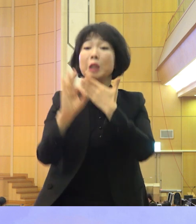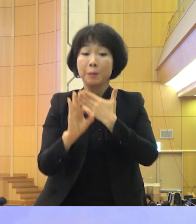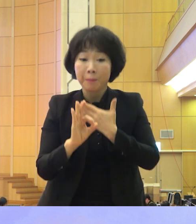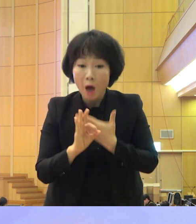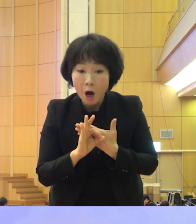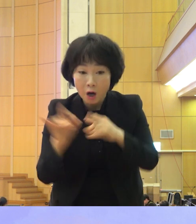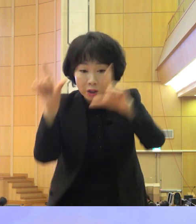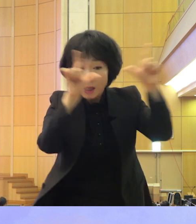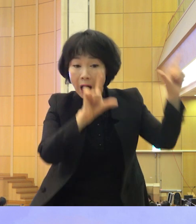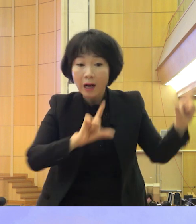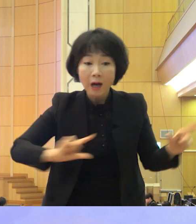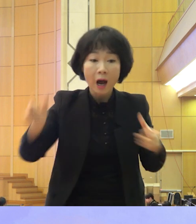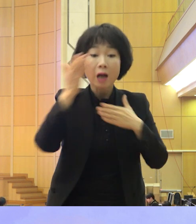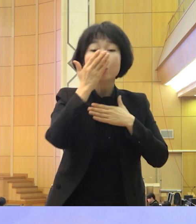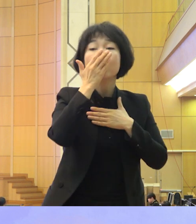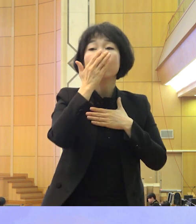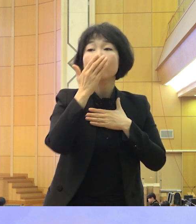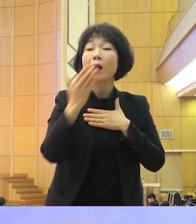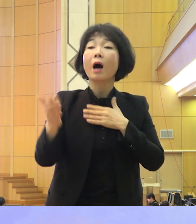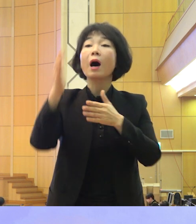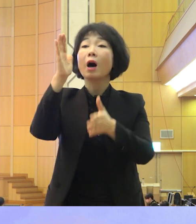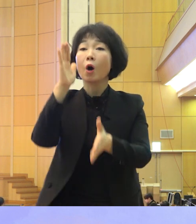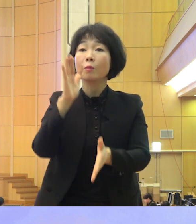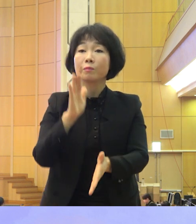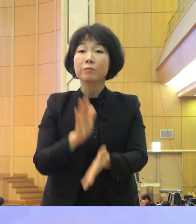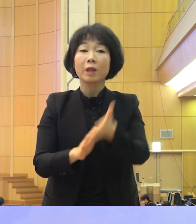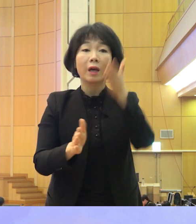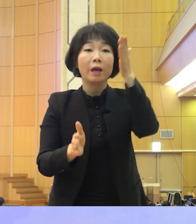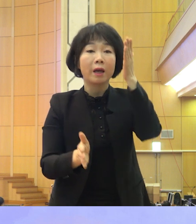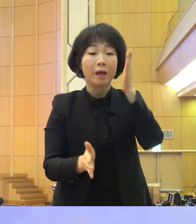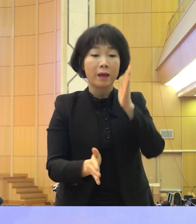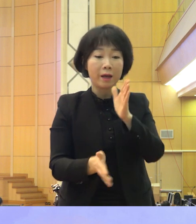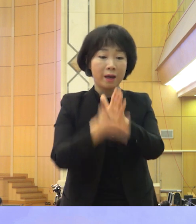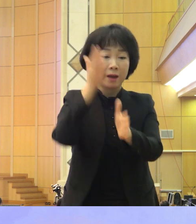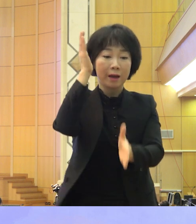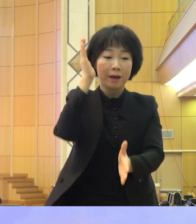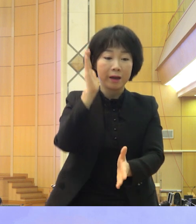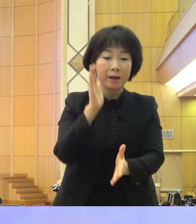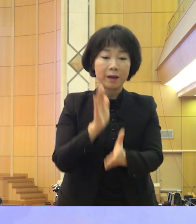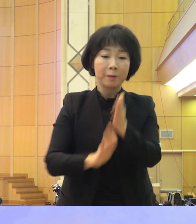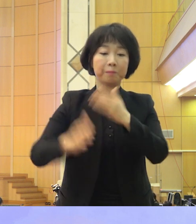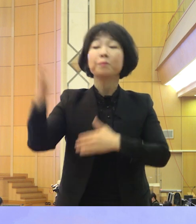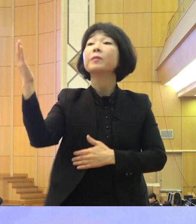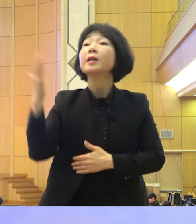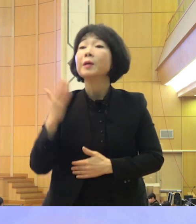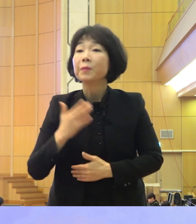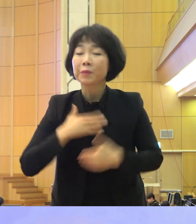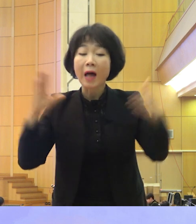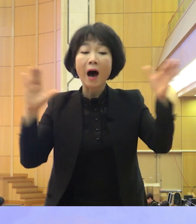은혜 아니면 살아갈 수가 없네.